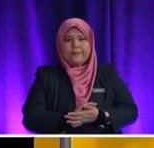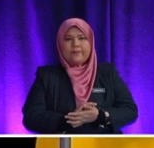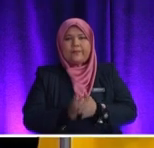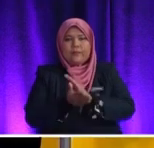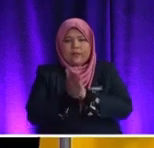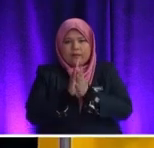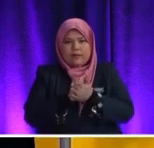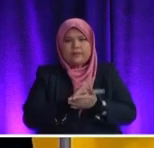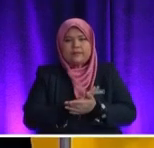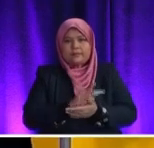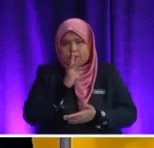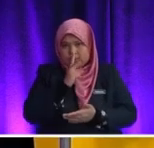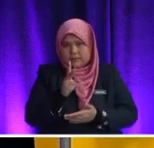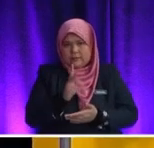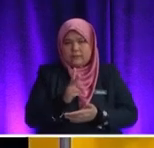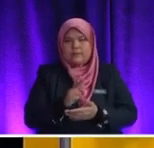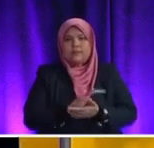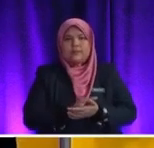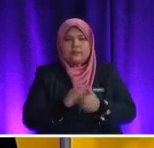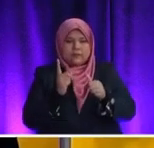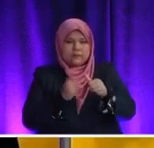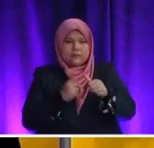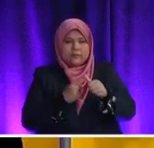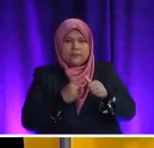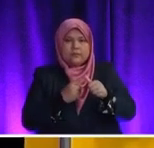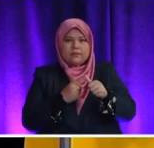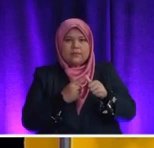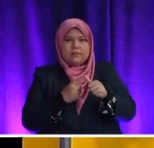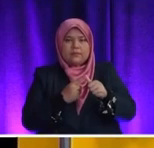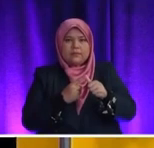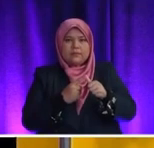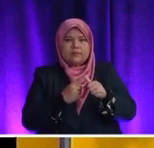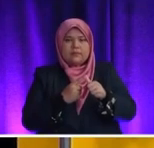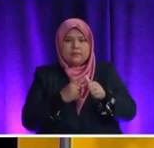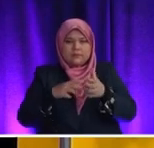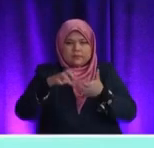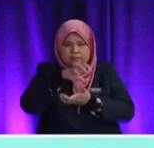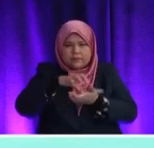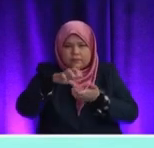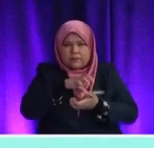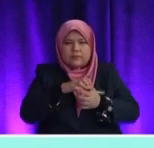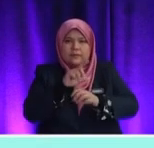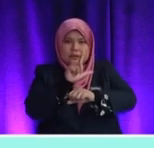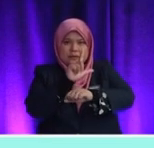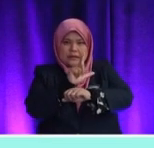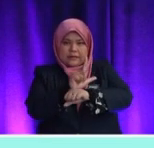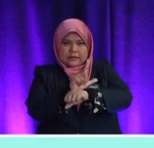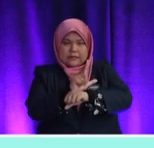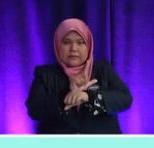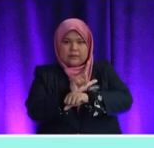jadi kita lihat yang pertama so yuk pengekstrakan logam ah bagi pengekstrakan logam